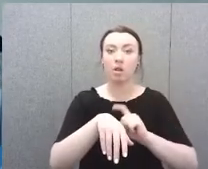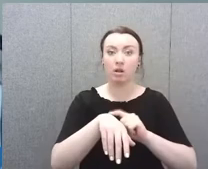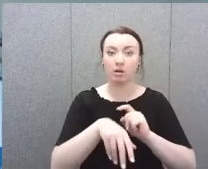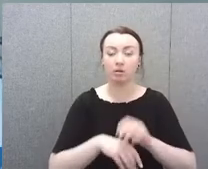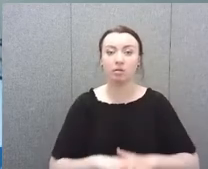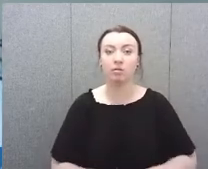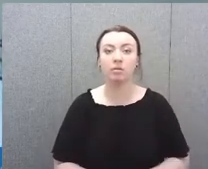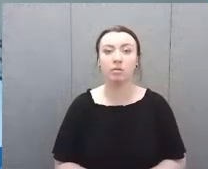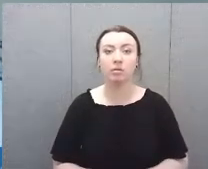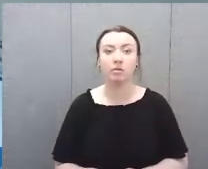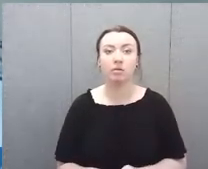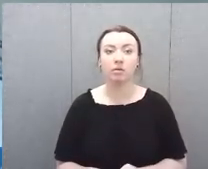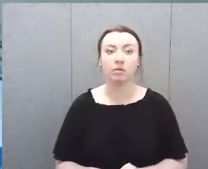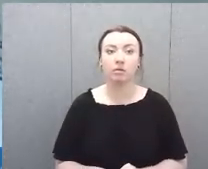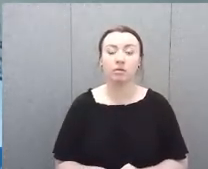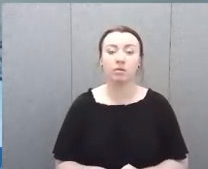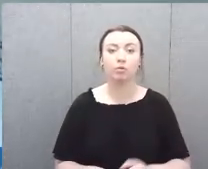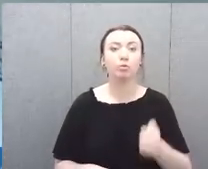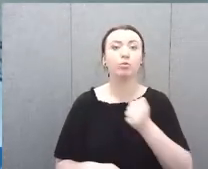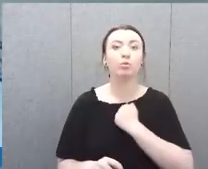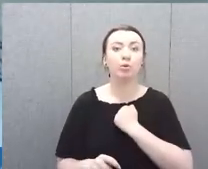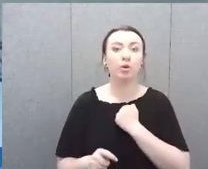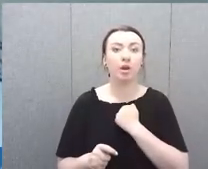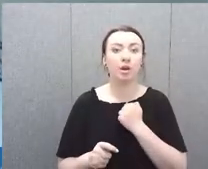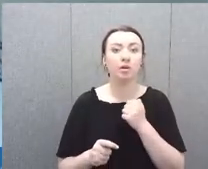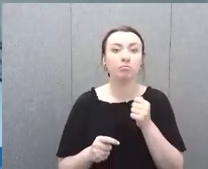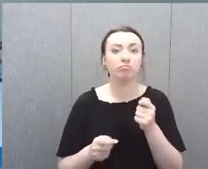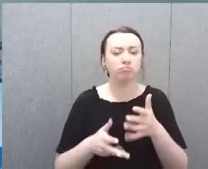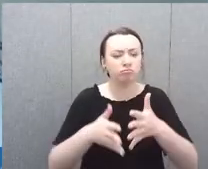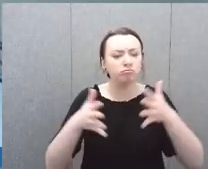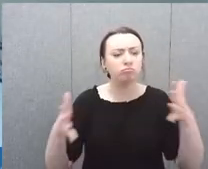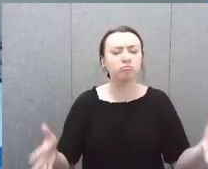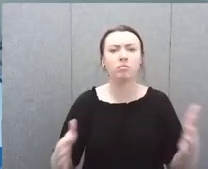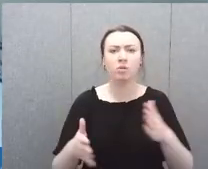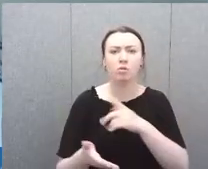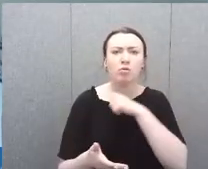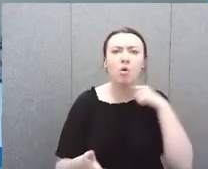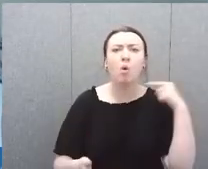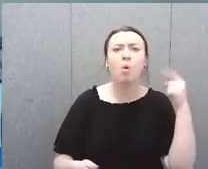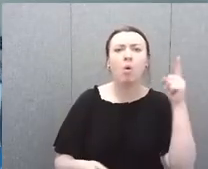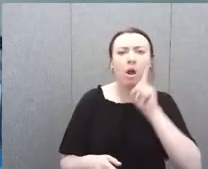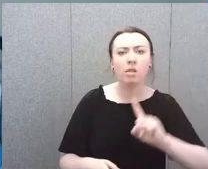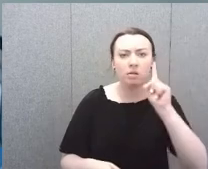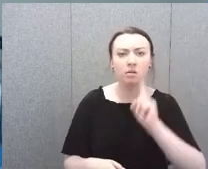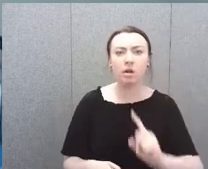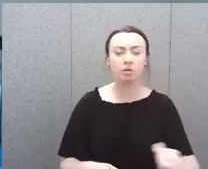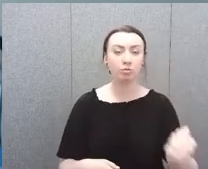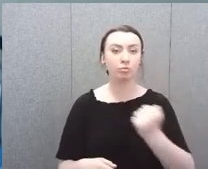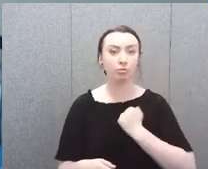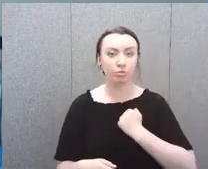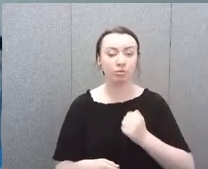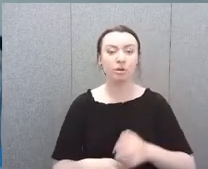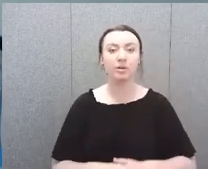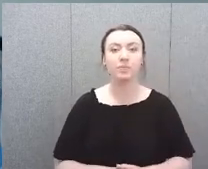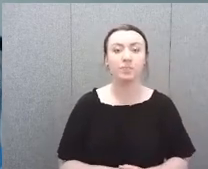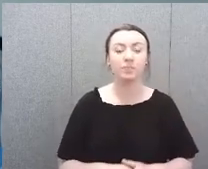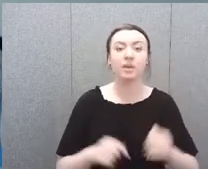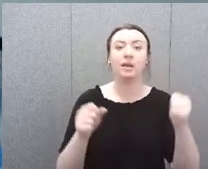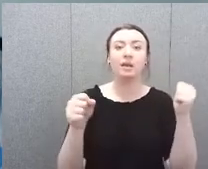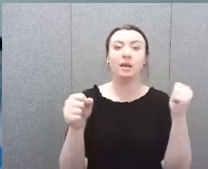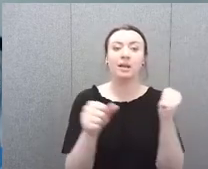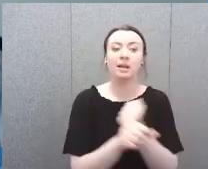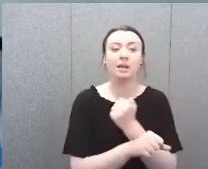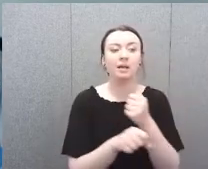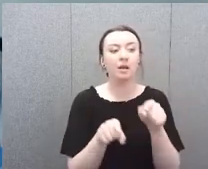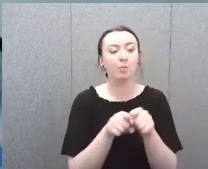внеочередное количество женщин-кандидатов. Это помогло привлечь больше женщин в процесс принятия решений